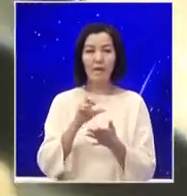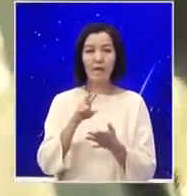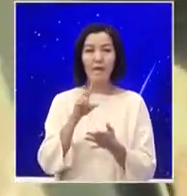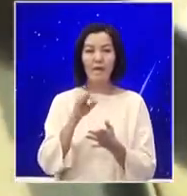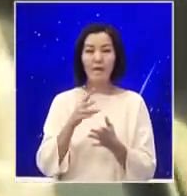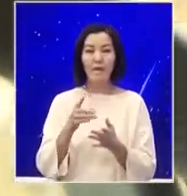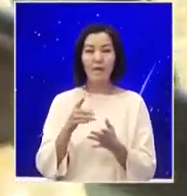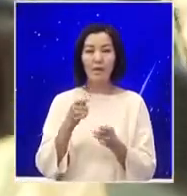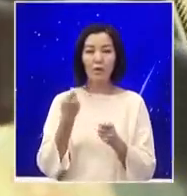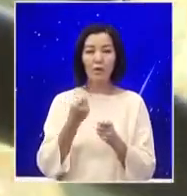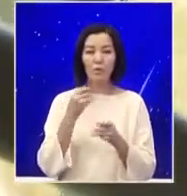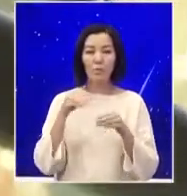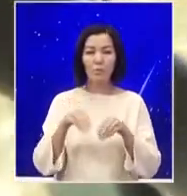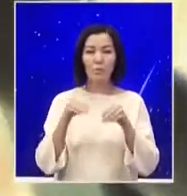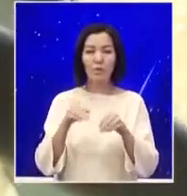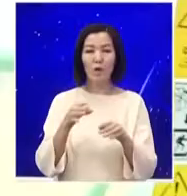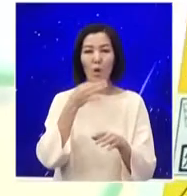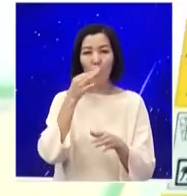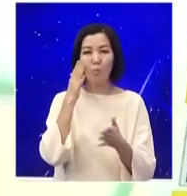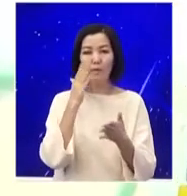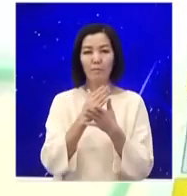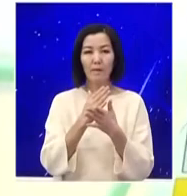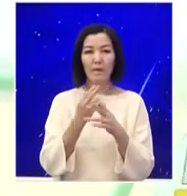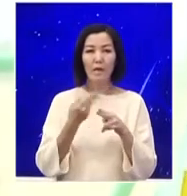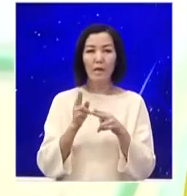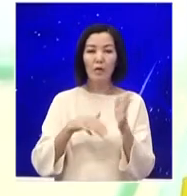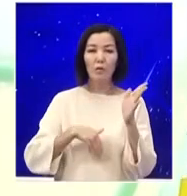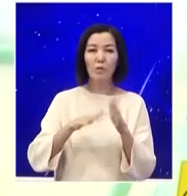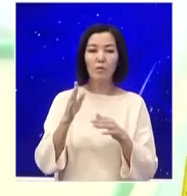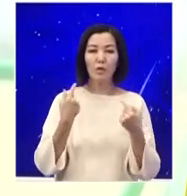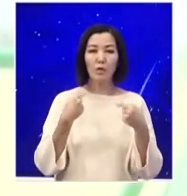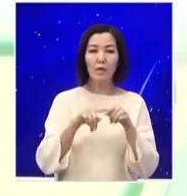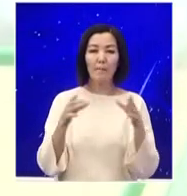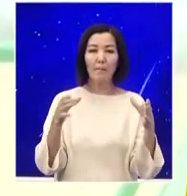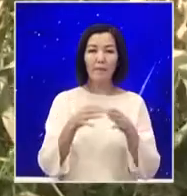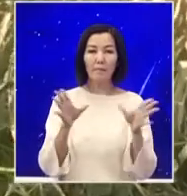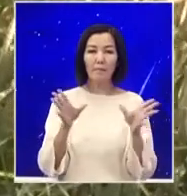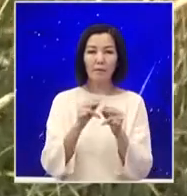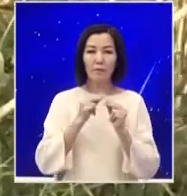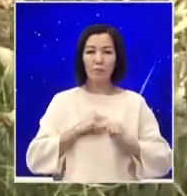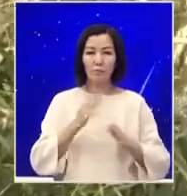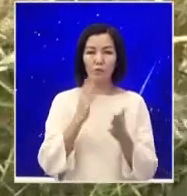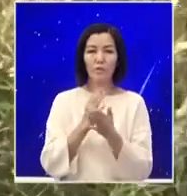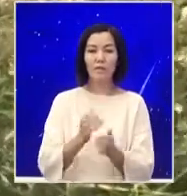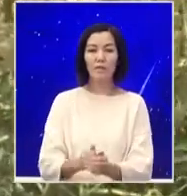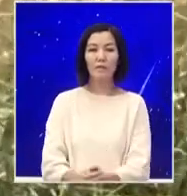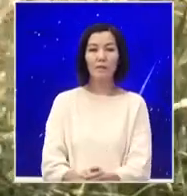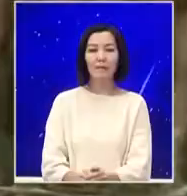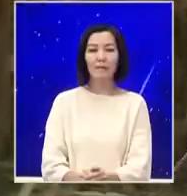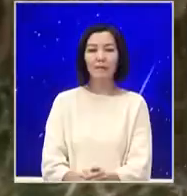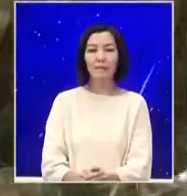түрлерін өсіреді. Саладағы тәжірибелер де жеткілікті. Әрі озық компаниялармен бірлесіп жұмыс істейді.